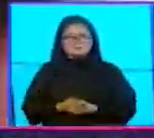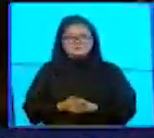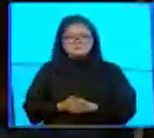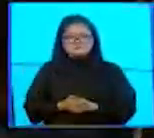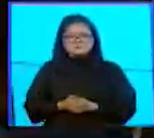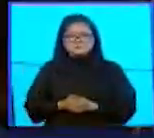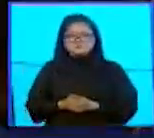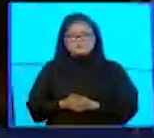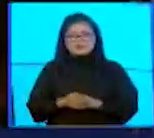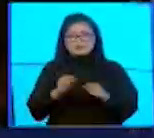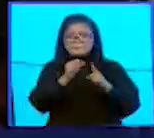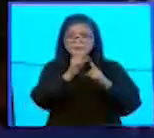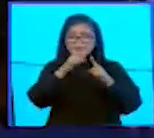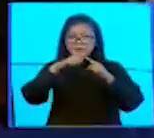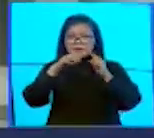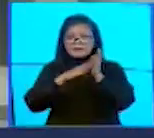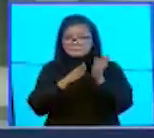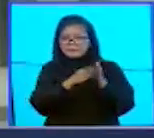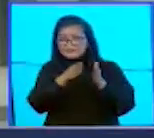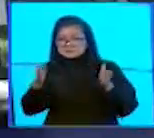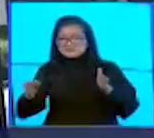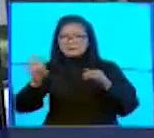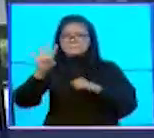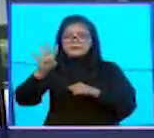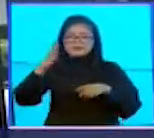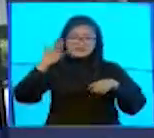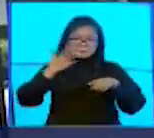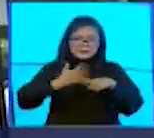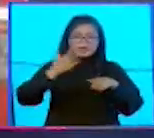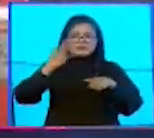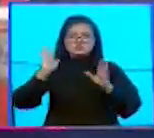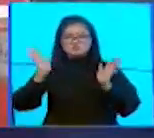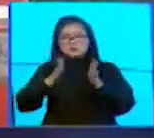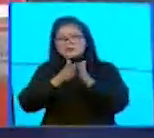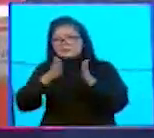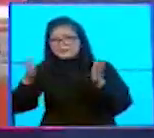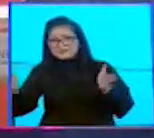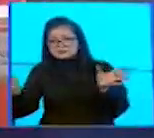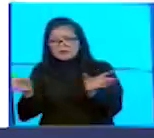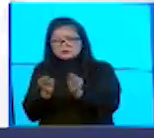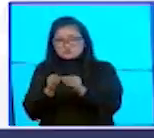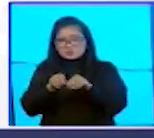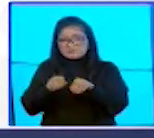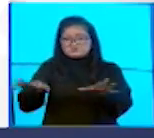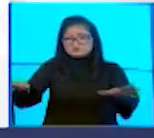Memasuki perpanjangan PPKM level 4 untuk kelima kalinya, angka sebaran COVID-19 di Indonesia menurun.